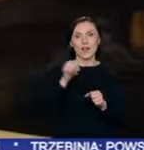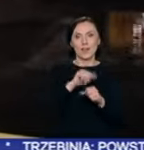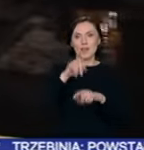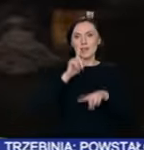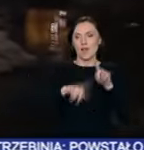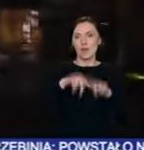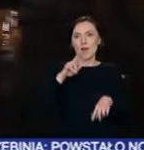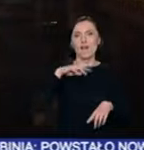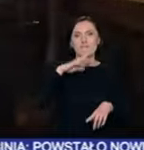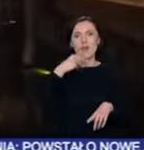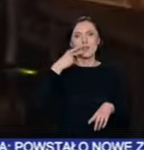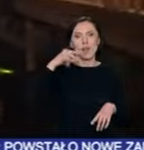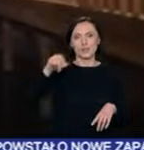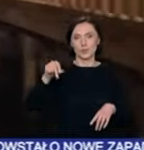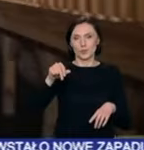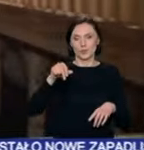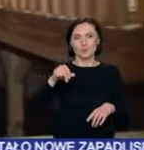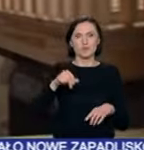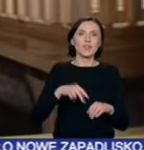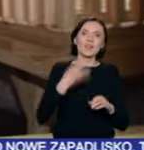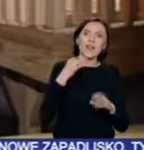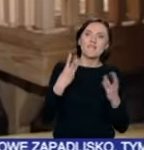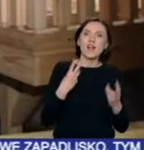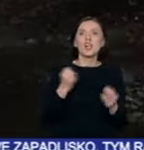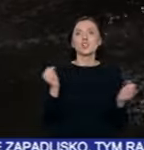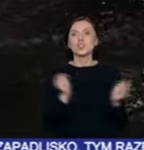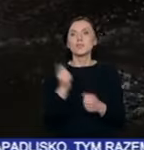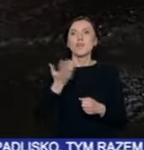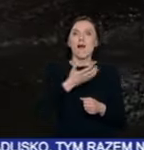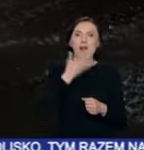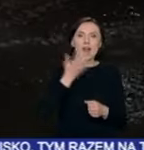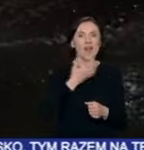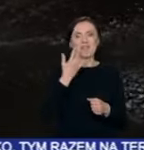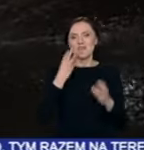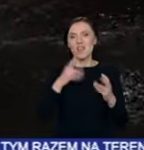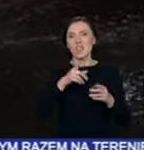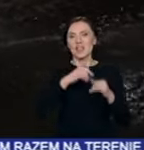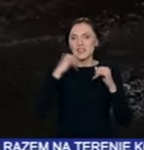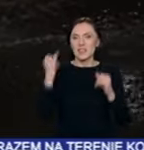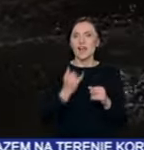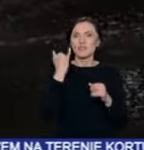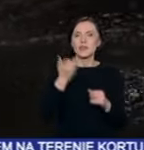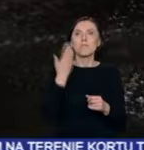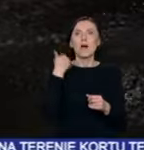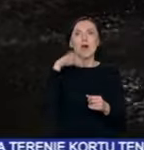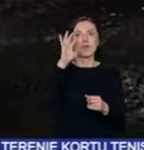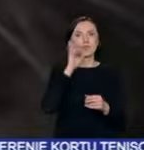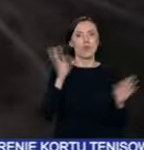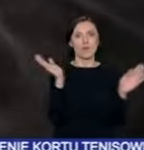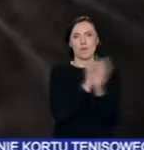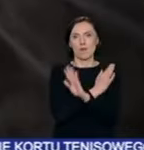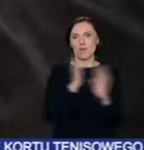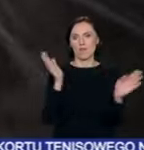naturalną solanką. Niezależnie od pół roku w uzdrowisku kopalni Wieliczka panuje wyjątkowy mikroklimat.